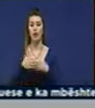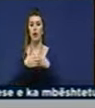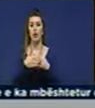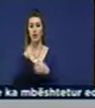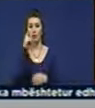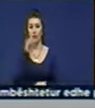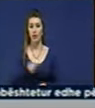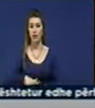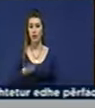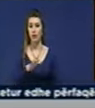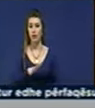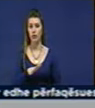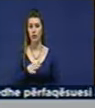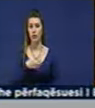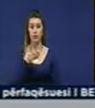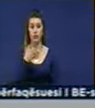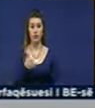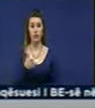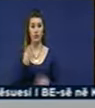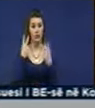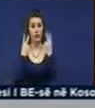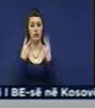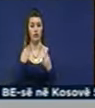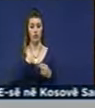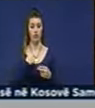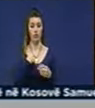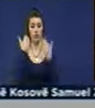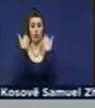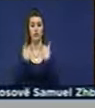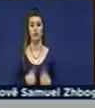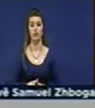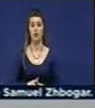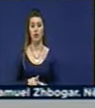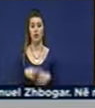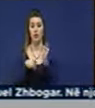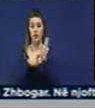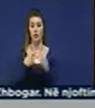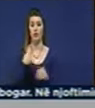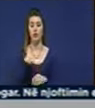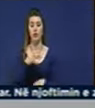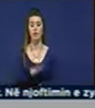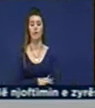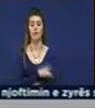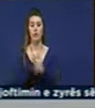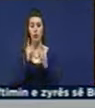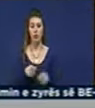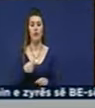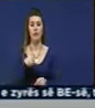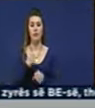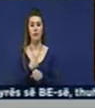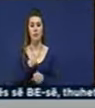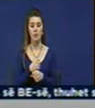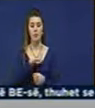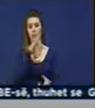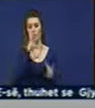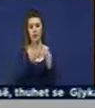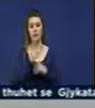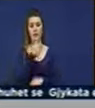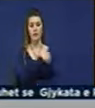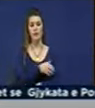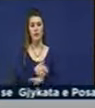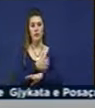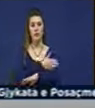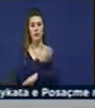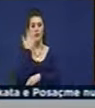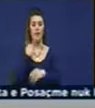tanë. Në këto rrethana, unë personalisht ndjej një obligim moral që në emnin të gjitha gjeneratave të bëj